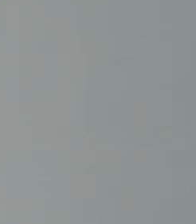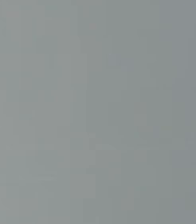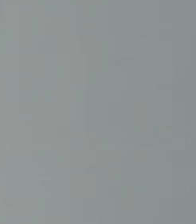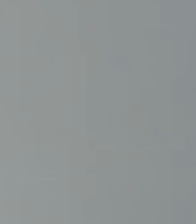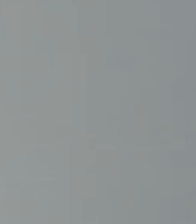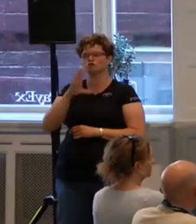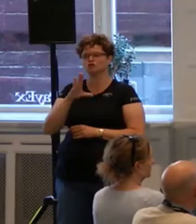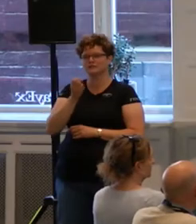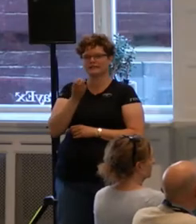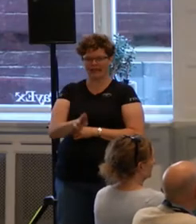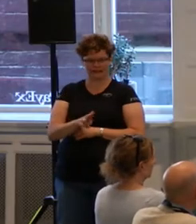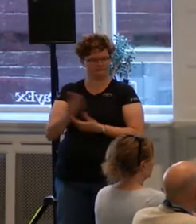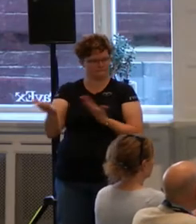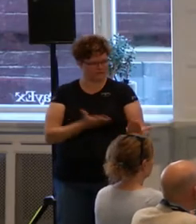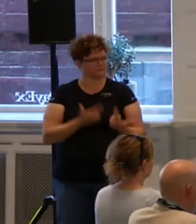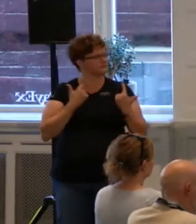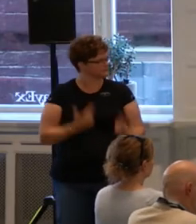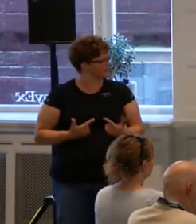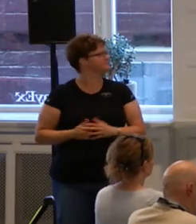Nygren. Välkommen. Tack.